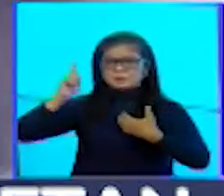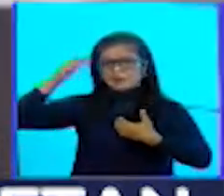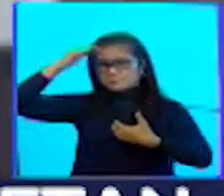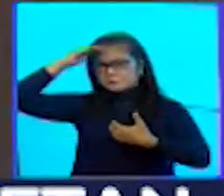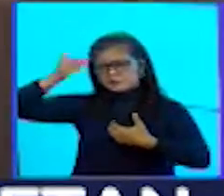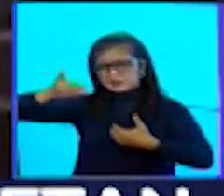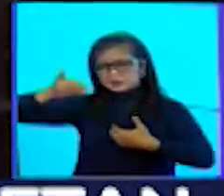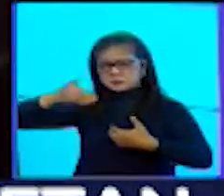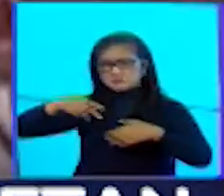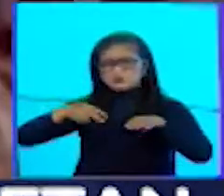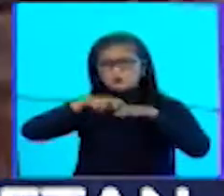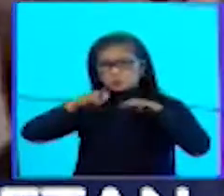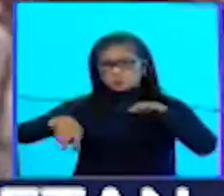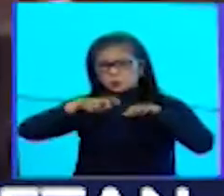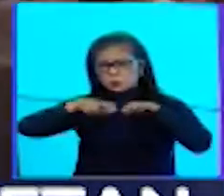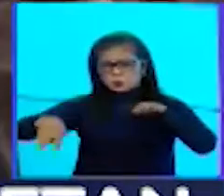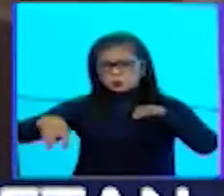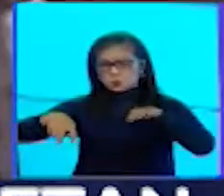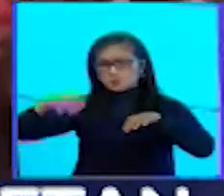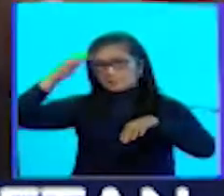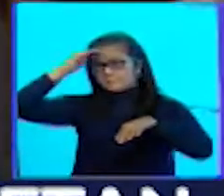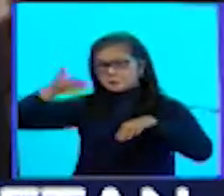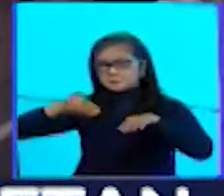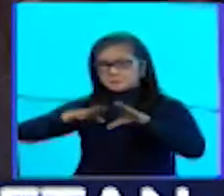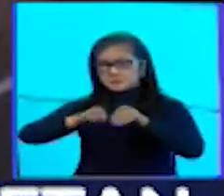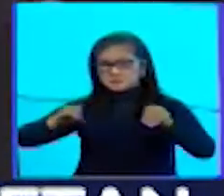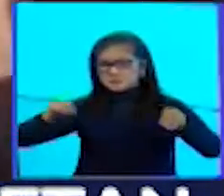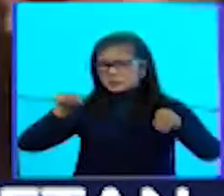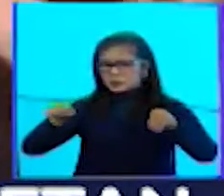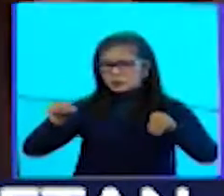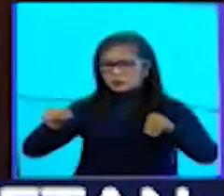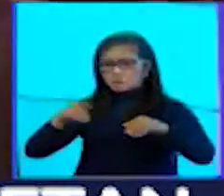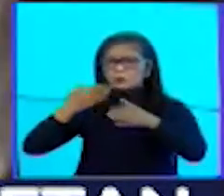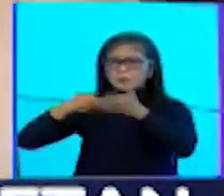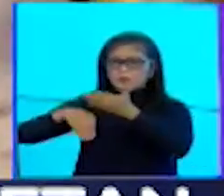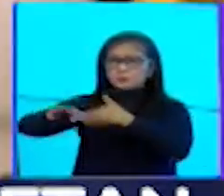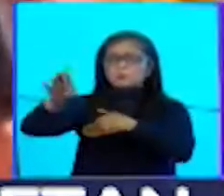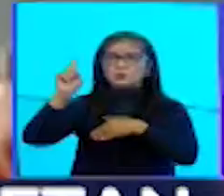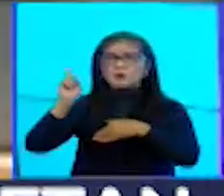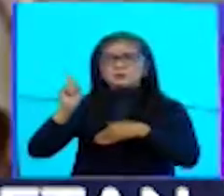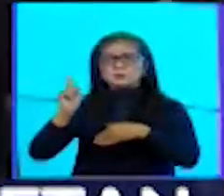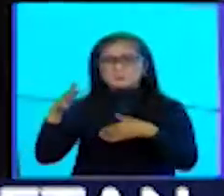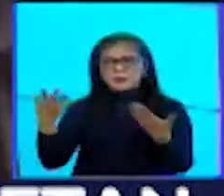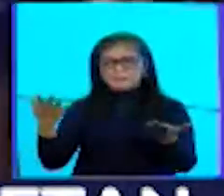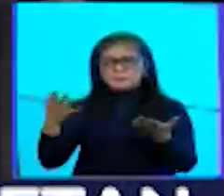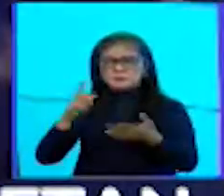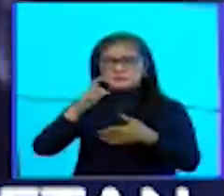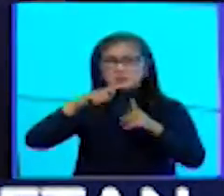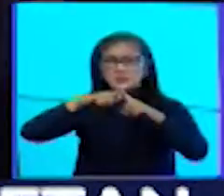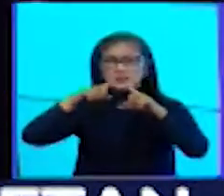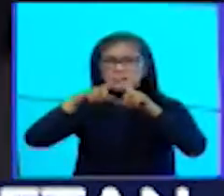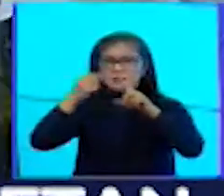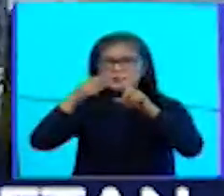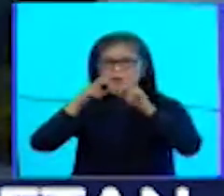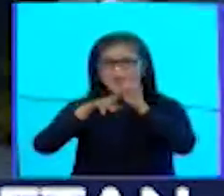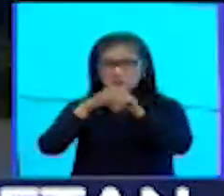Barat. Bus karyawan terjebak kemacetan panjang imbas penyekatan kendaraan di pintu tol Cikarang Barat pada hari pertama pemberlakuan larangan